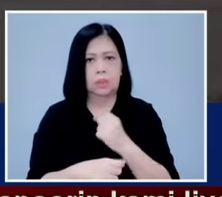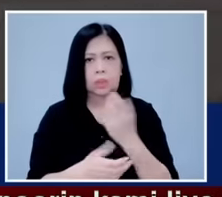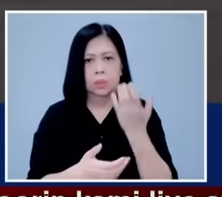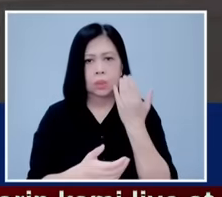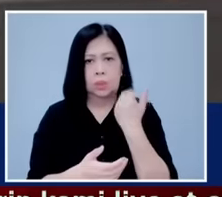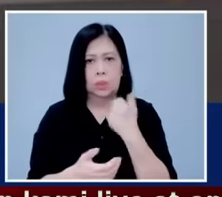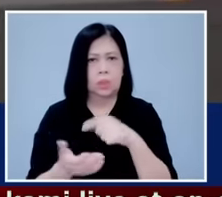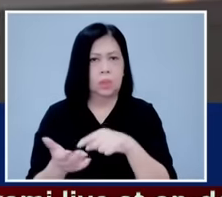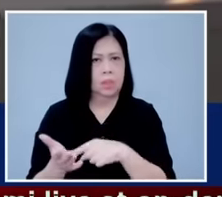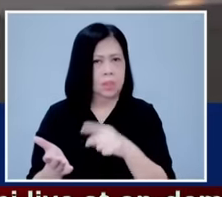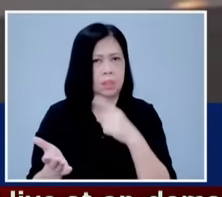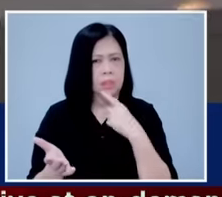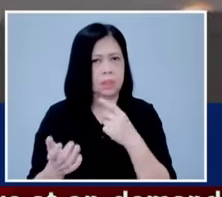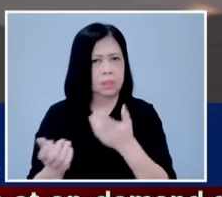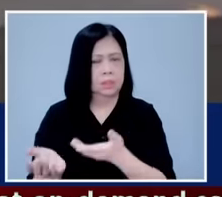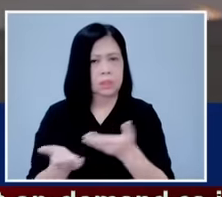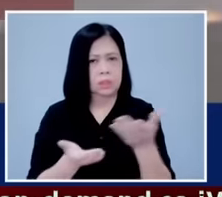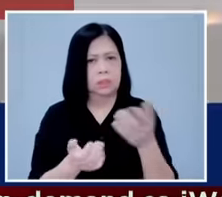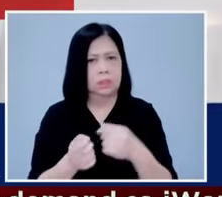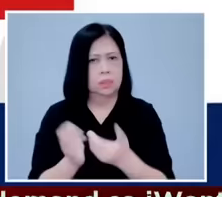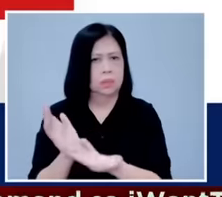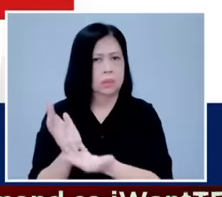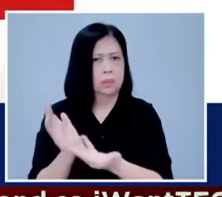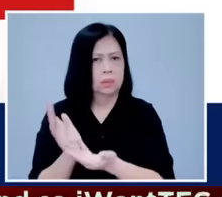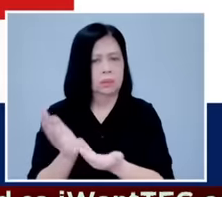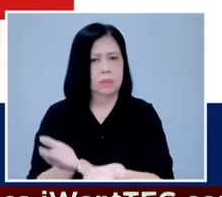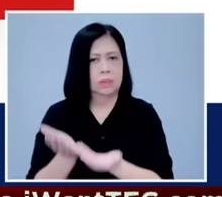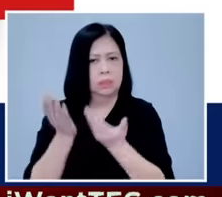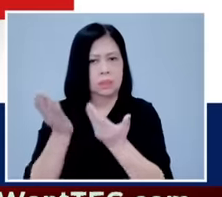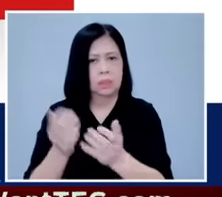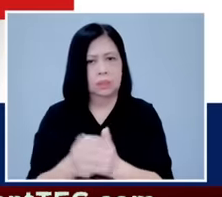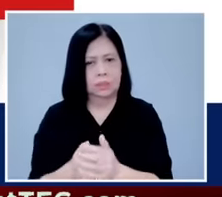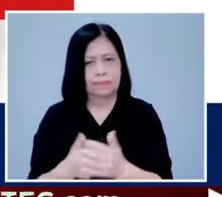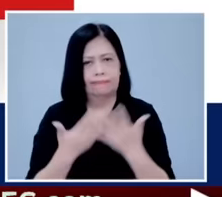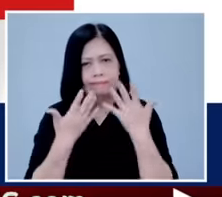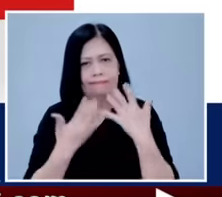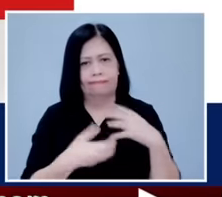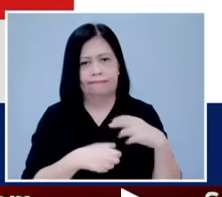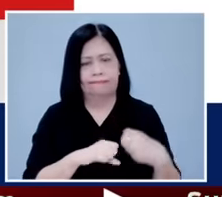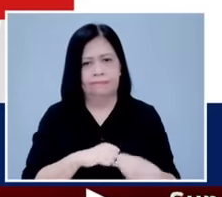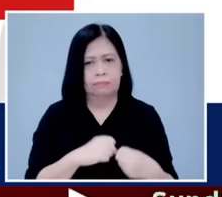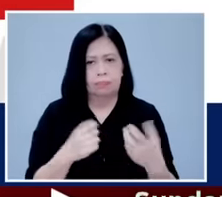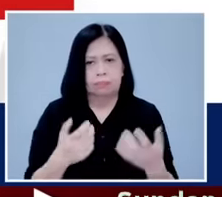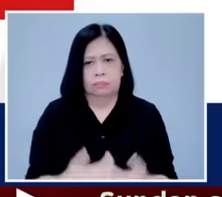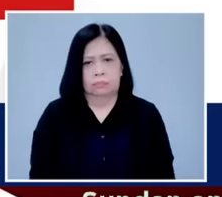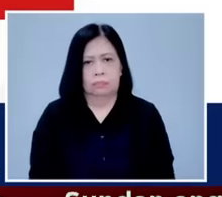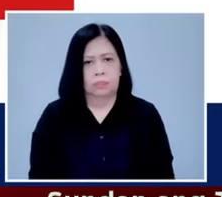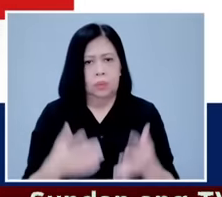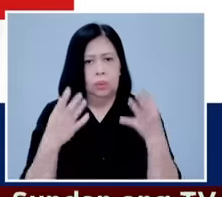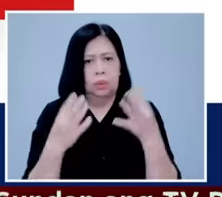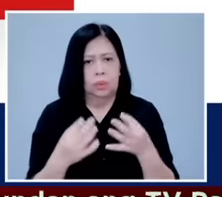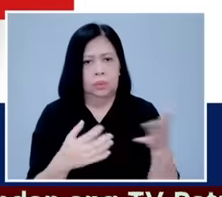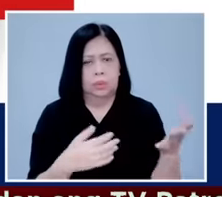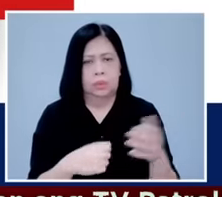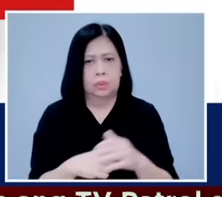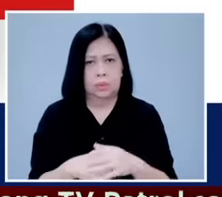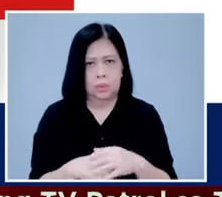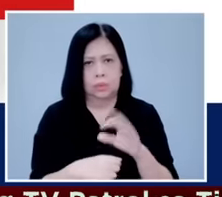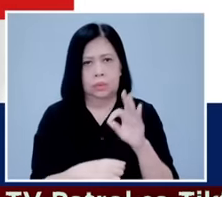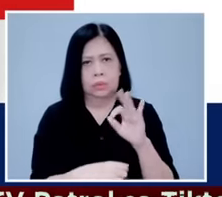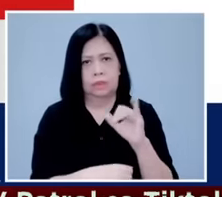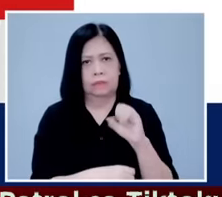Prosecutor's Office sa isinumite nilang ebidensya. Nakakalungkot man pero yun po ang desisyon po ng ating